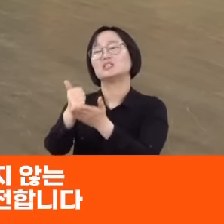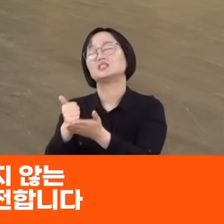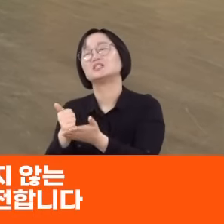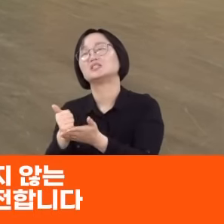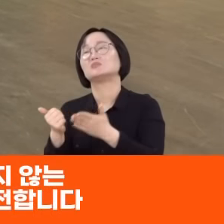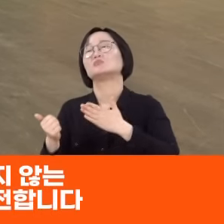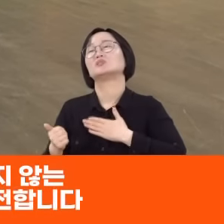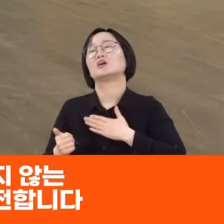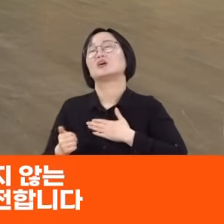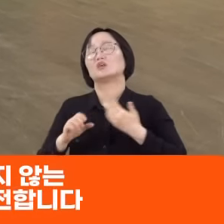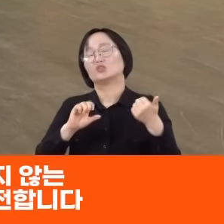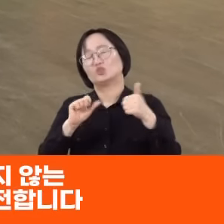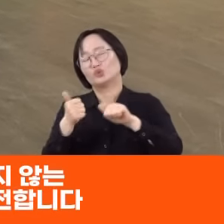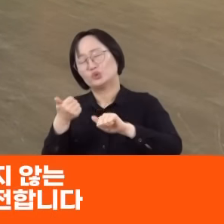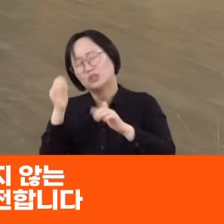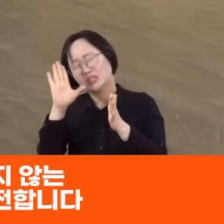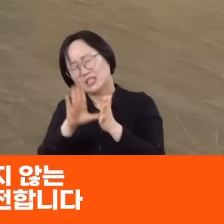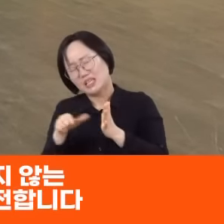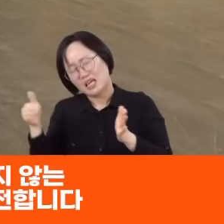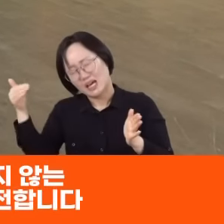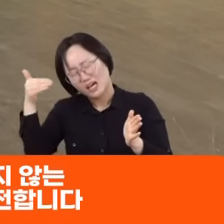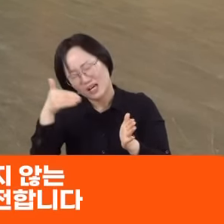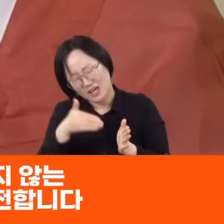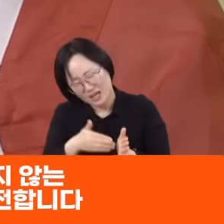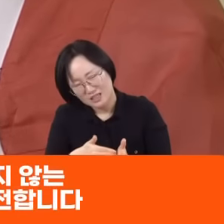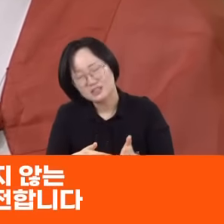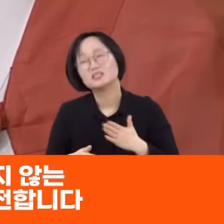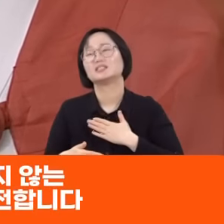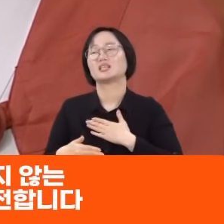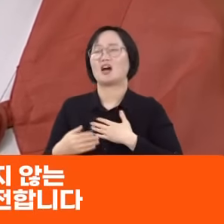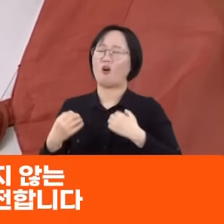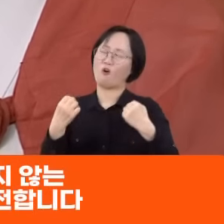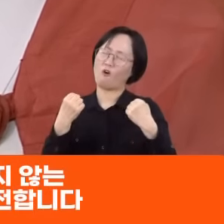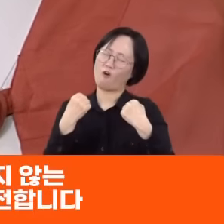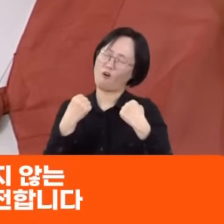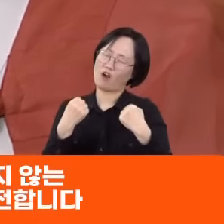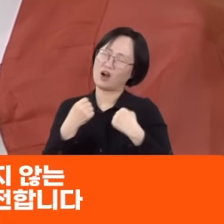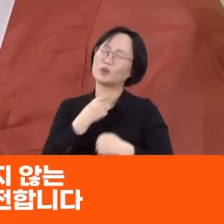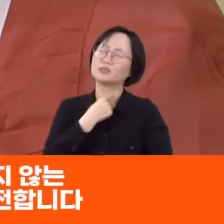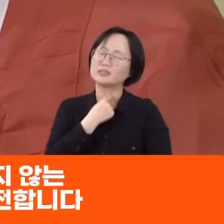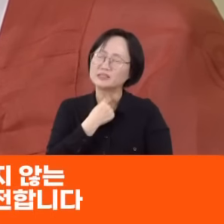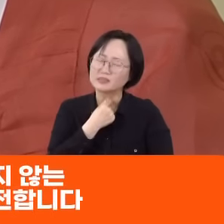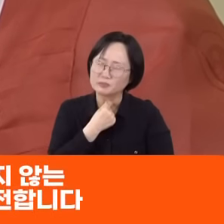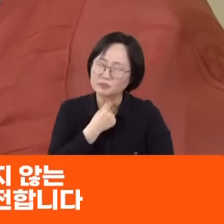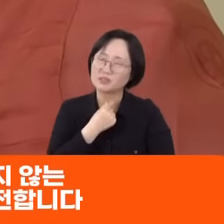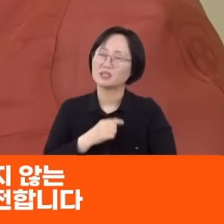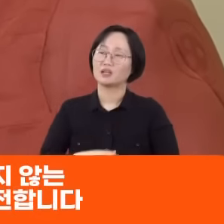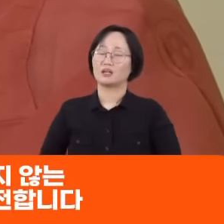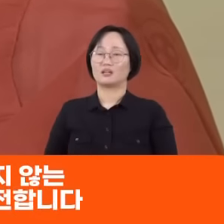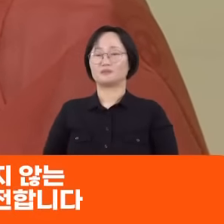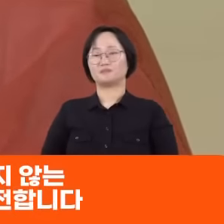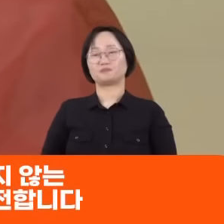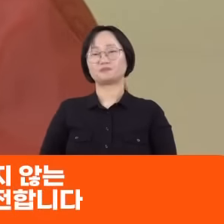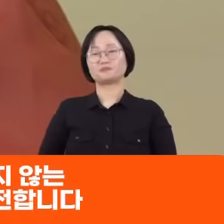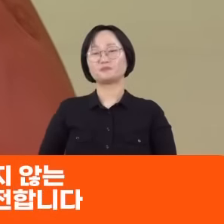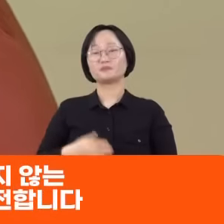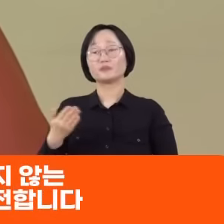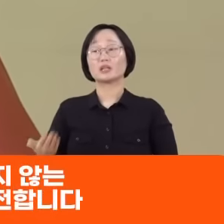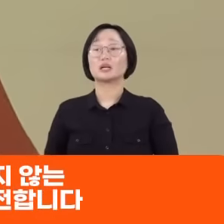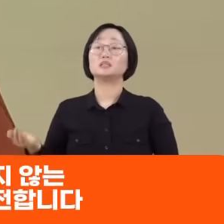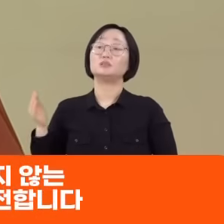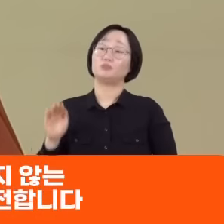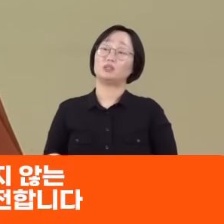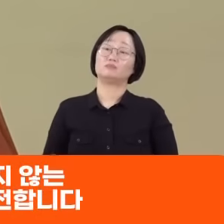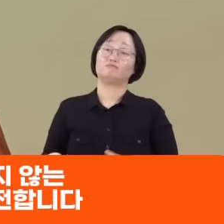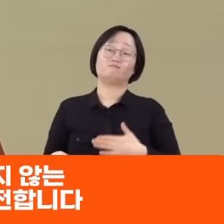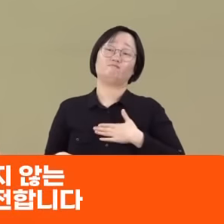몸이 건강했으면 좋겠습니다 이게 중생의 욕심이죠아요 하지만 제가 큰